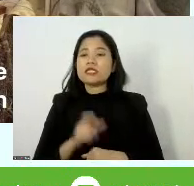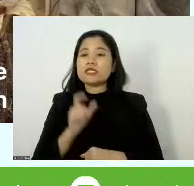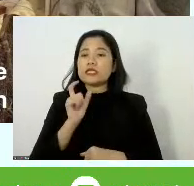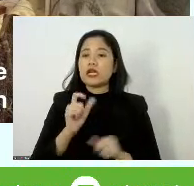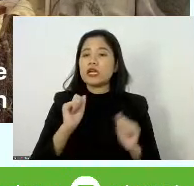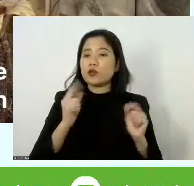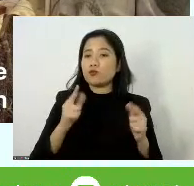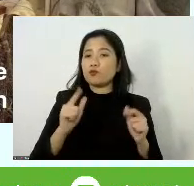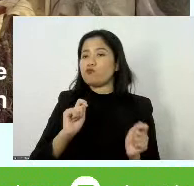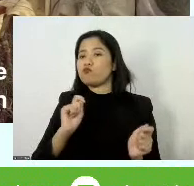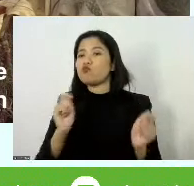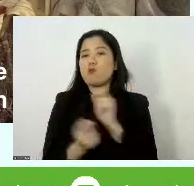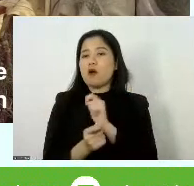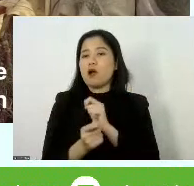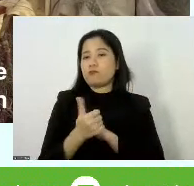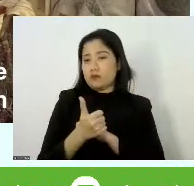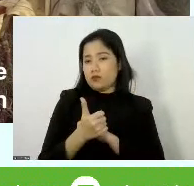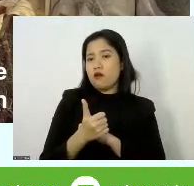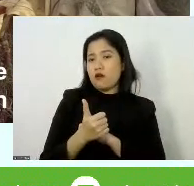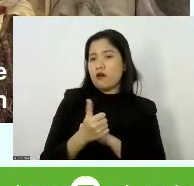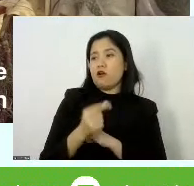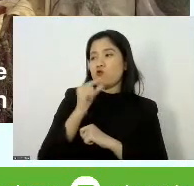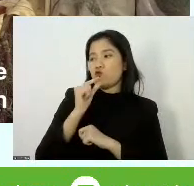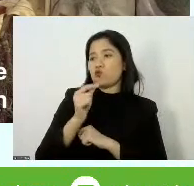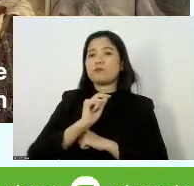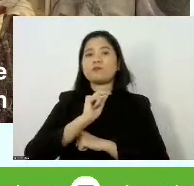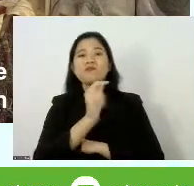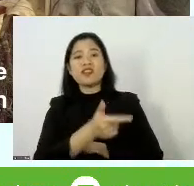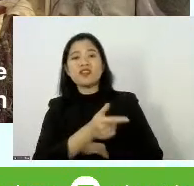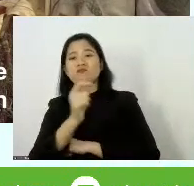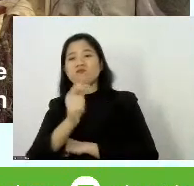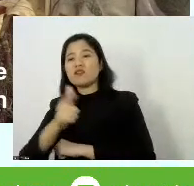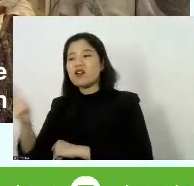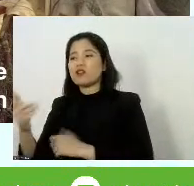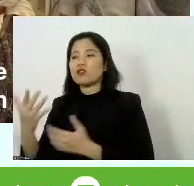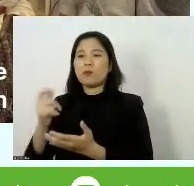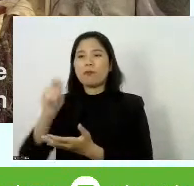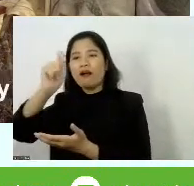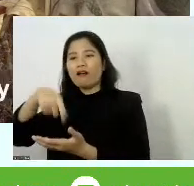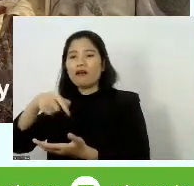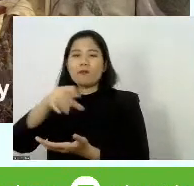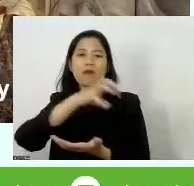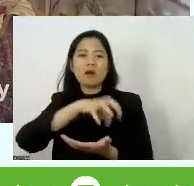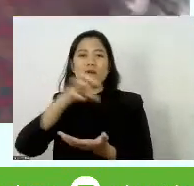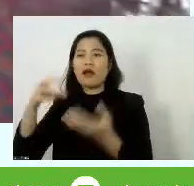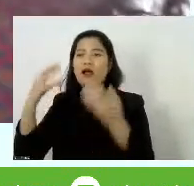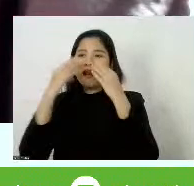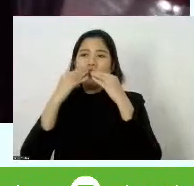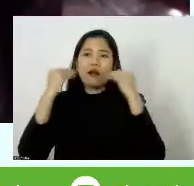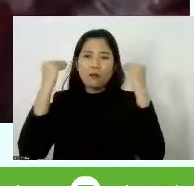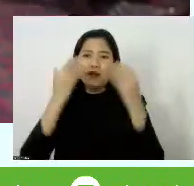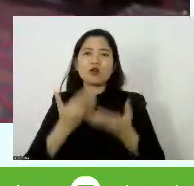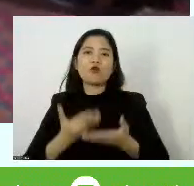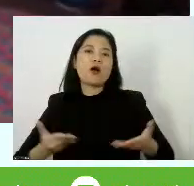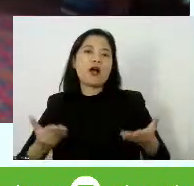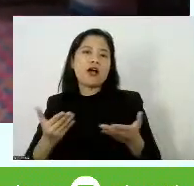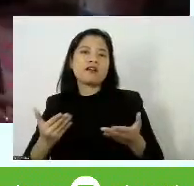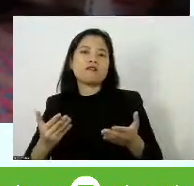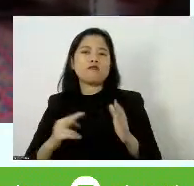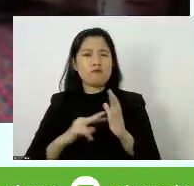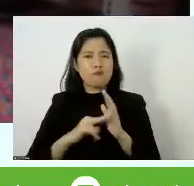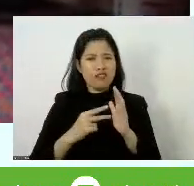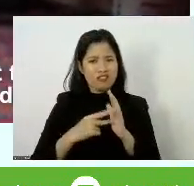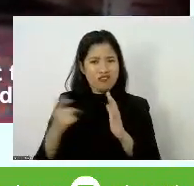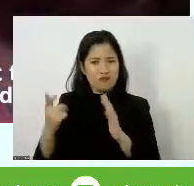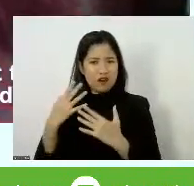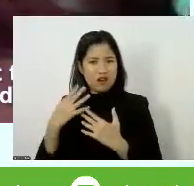untuk lebih ke membeli atau mengkonsumsi produk-produk yang lebih ramah lingkungan seperti itu sih jadi harapannya memanggil